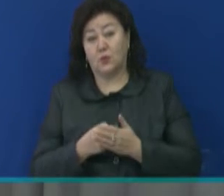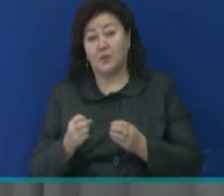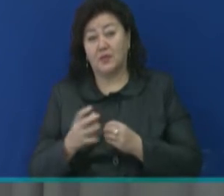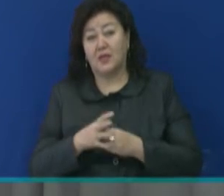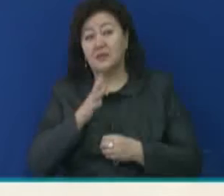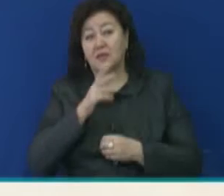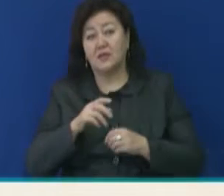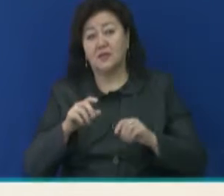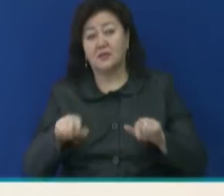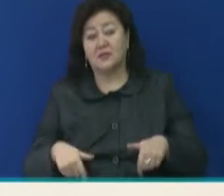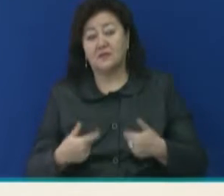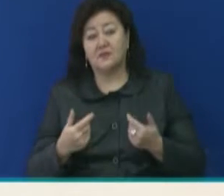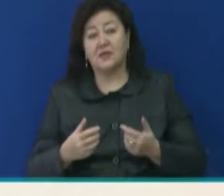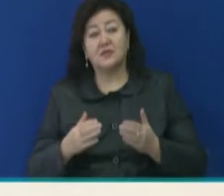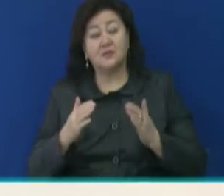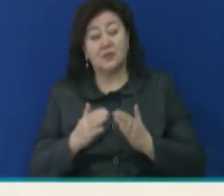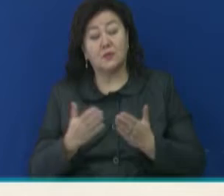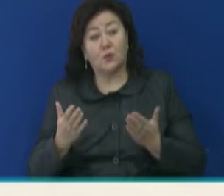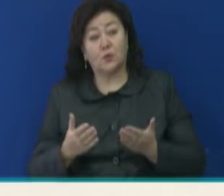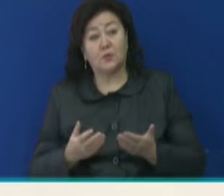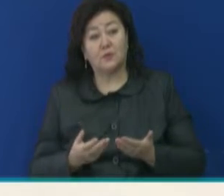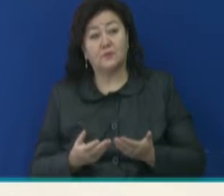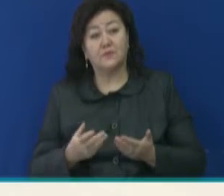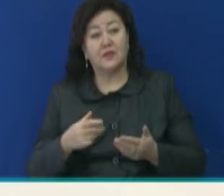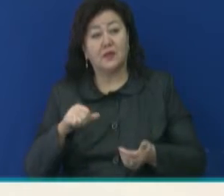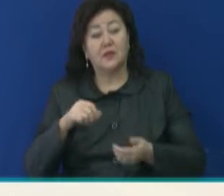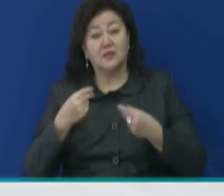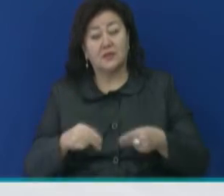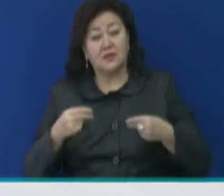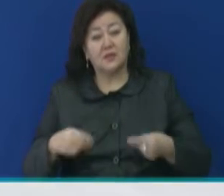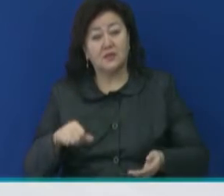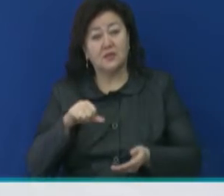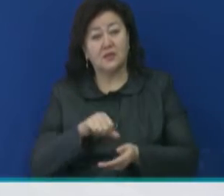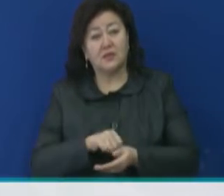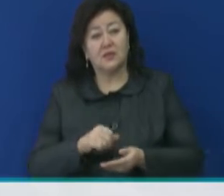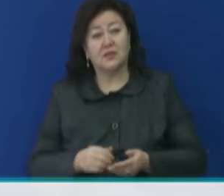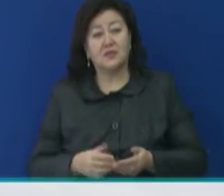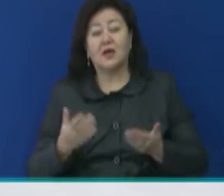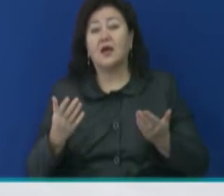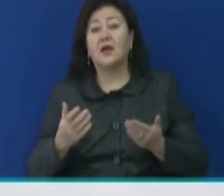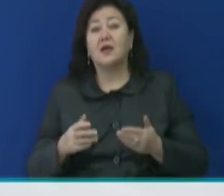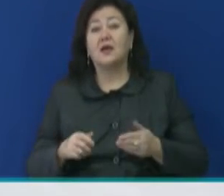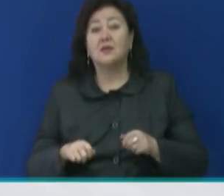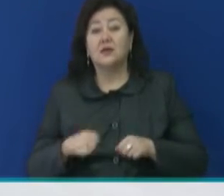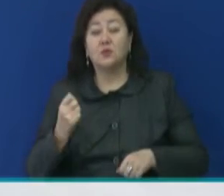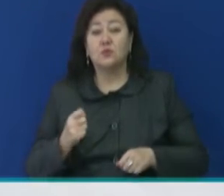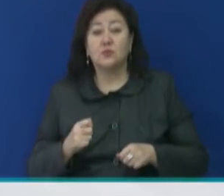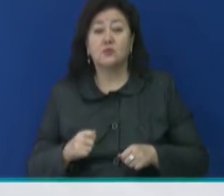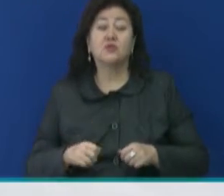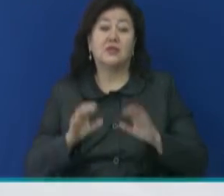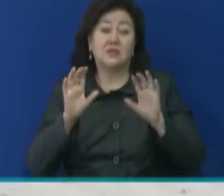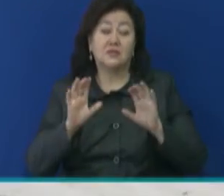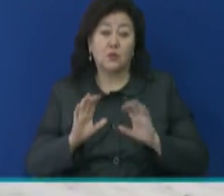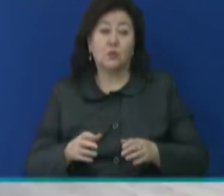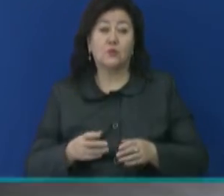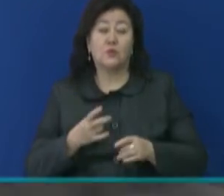имущества торговля наркотиками это не только серьезное преступление но и Большой вред для здоровья человека врачи наркологи также